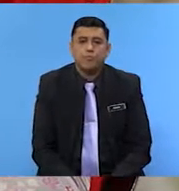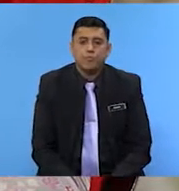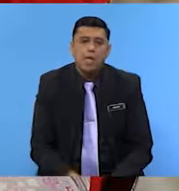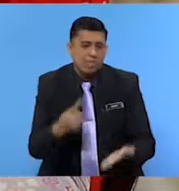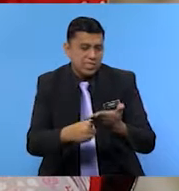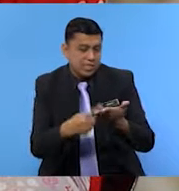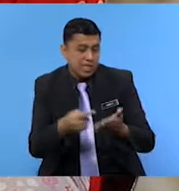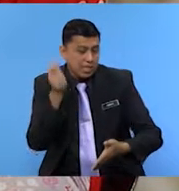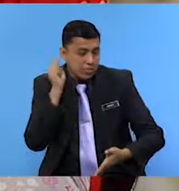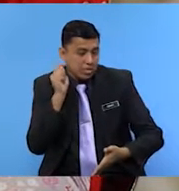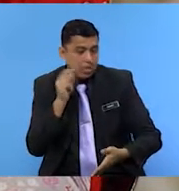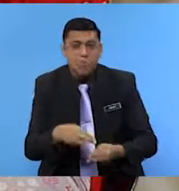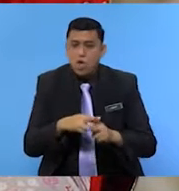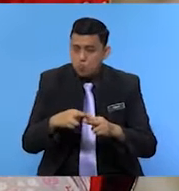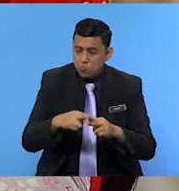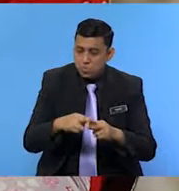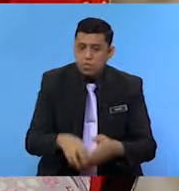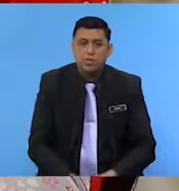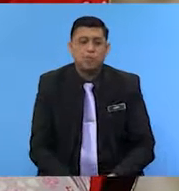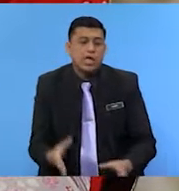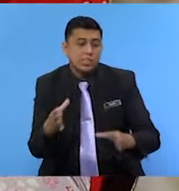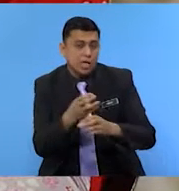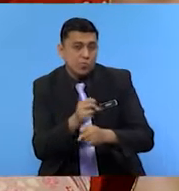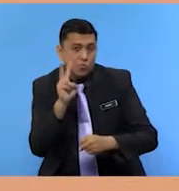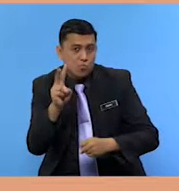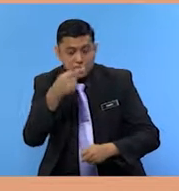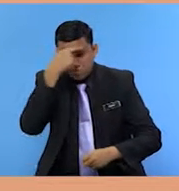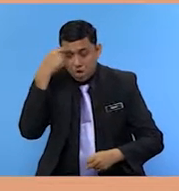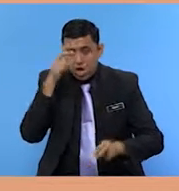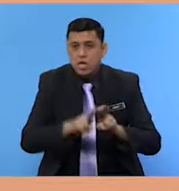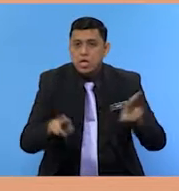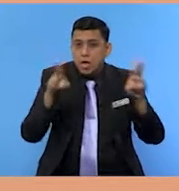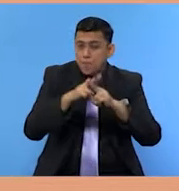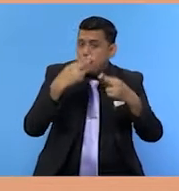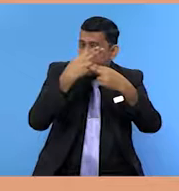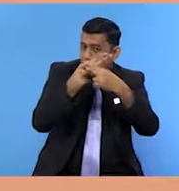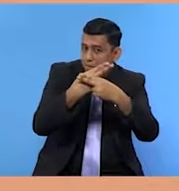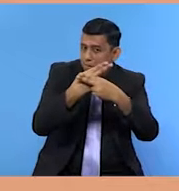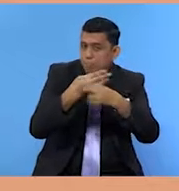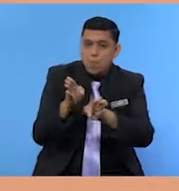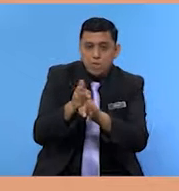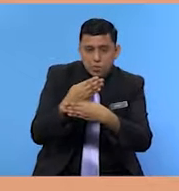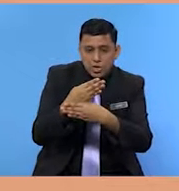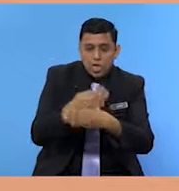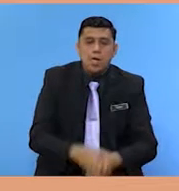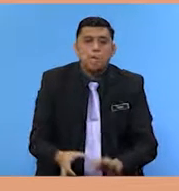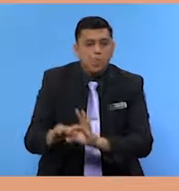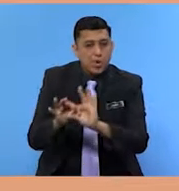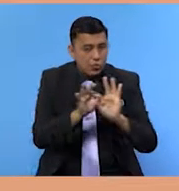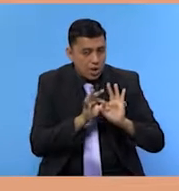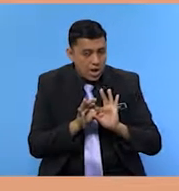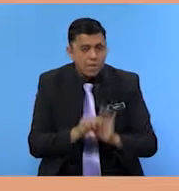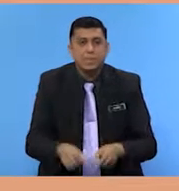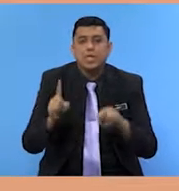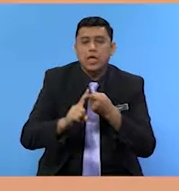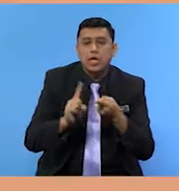perbincangan tadi, dapat dirumuskan bahawa terdapat dua faktor utama yang menjadi penghalang pembentukan perpaduan di negara kita, iaitu